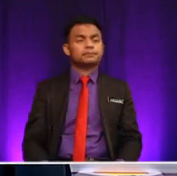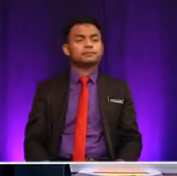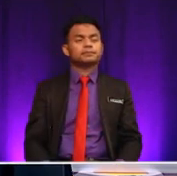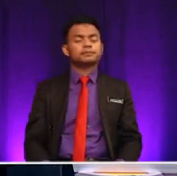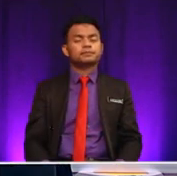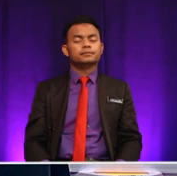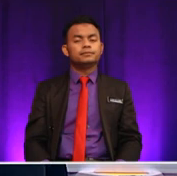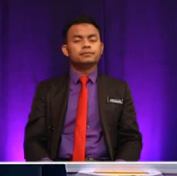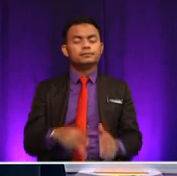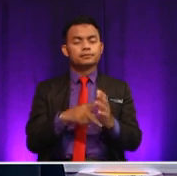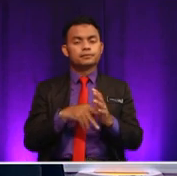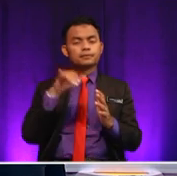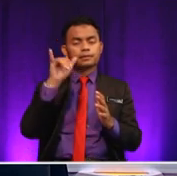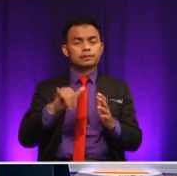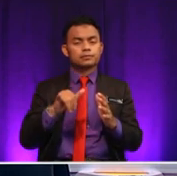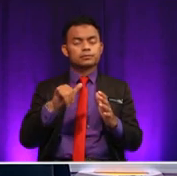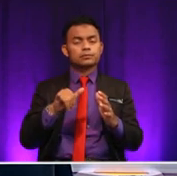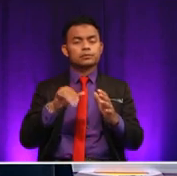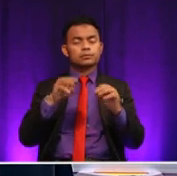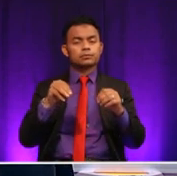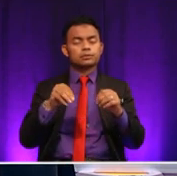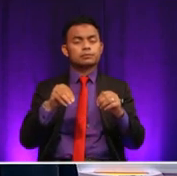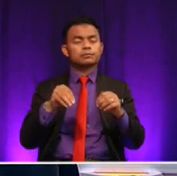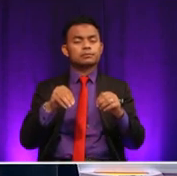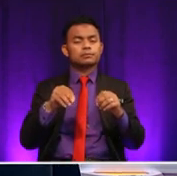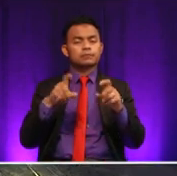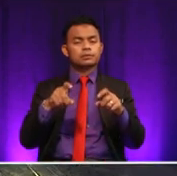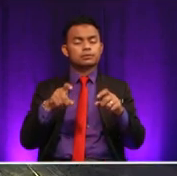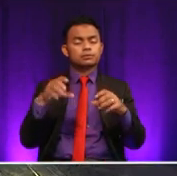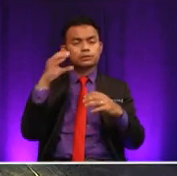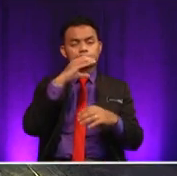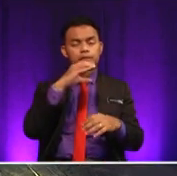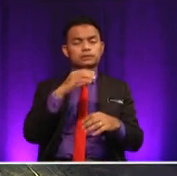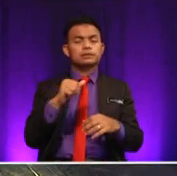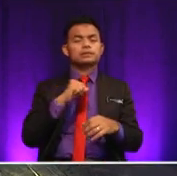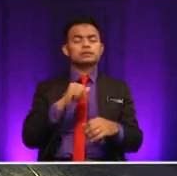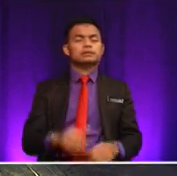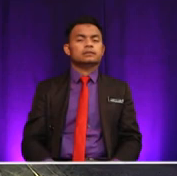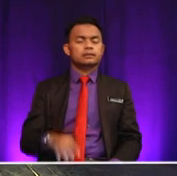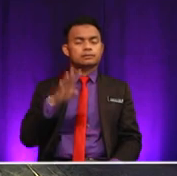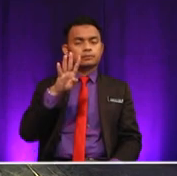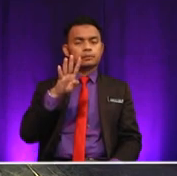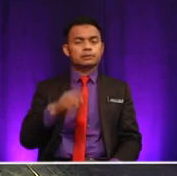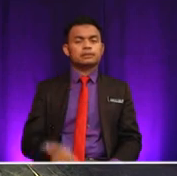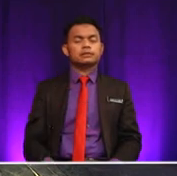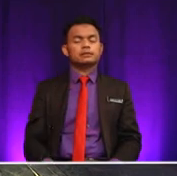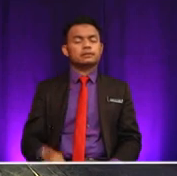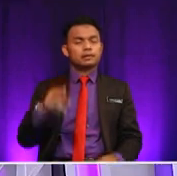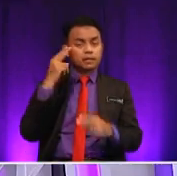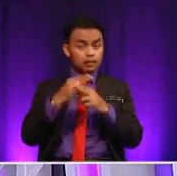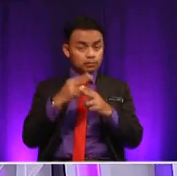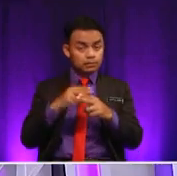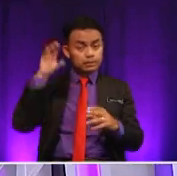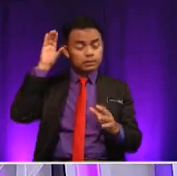belajar sehari-hari penting yaitu nama ujian gambar raja Kenapa sih